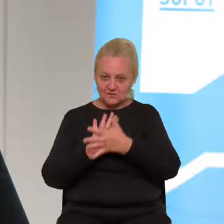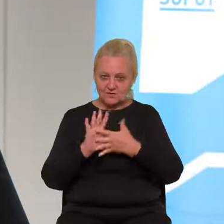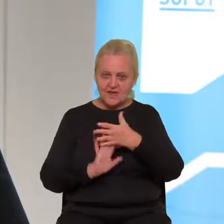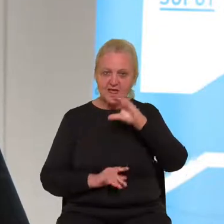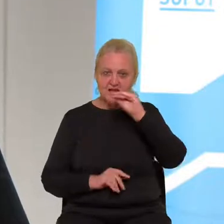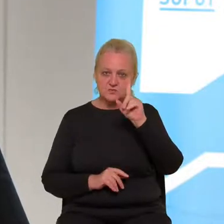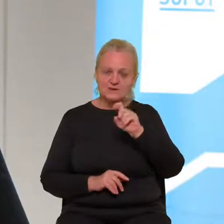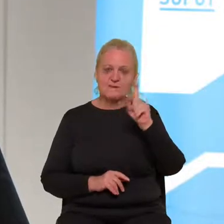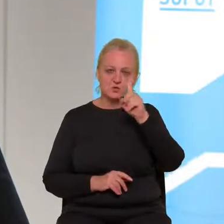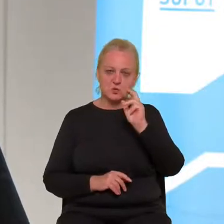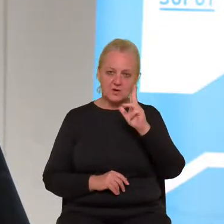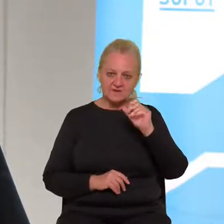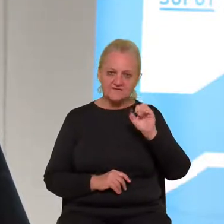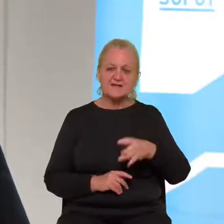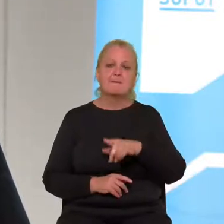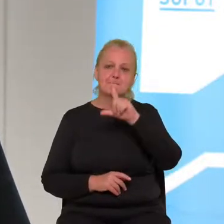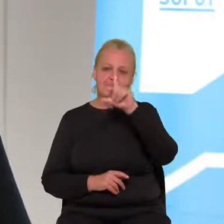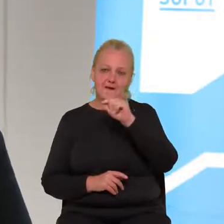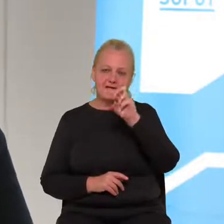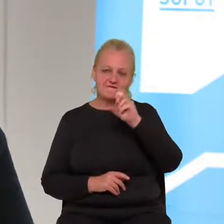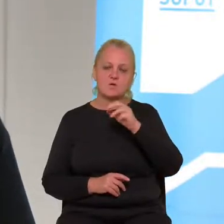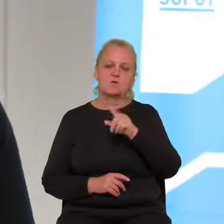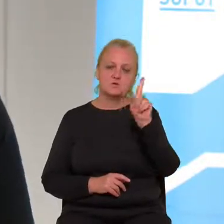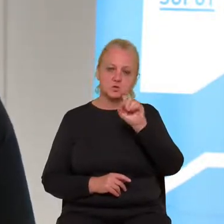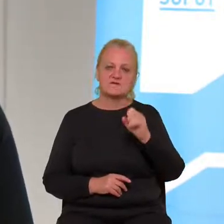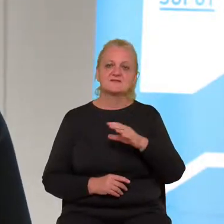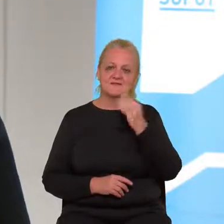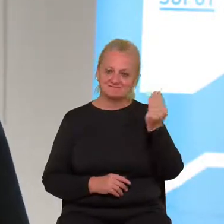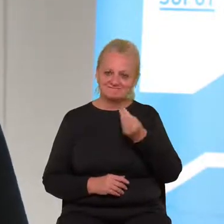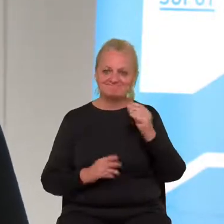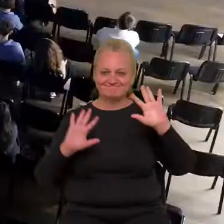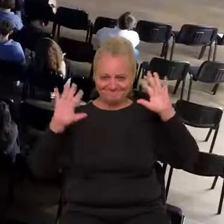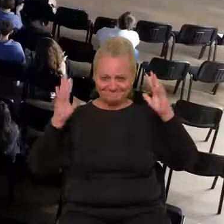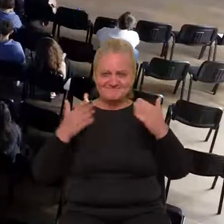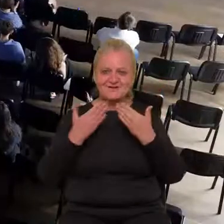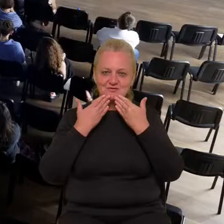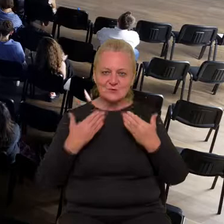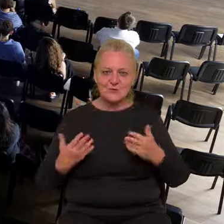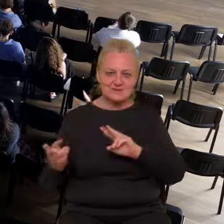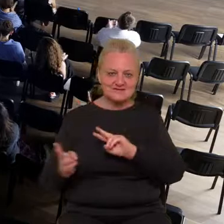migowym Elżbiecie Żurawskiej i Pawłowi Żurawskiemu. Jeszcze raz wielkie brawa.